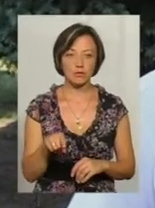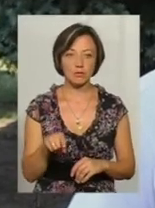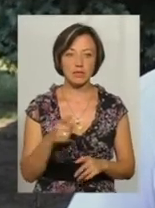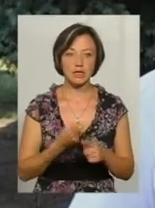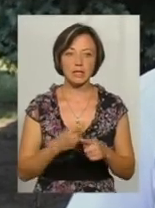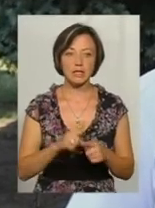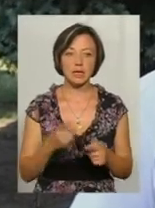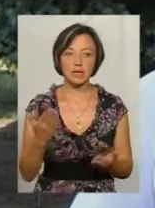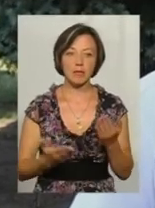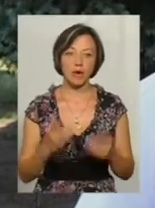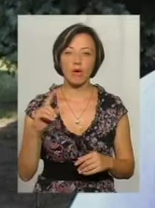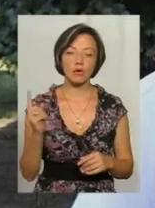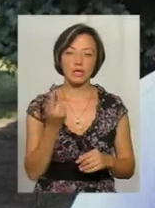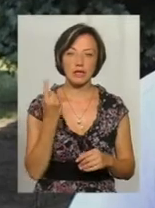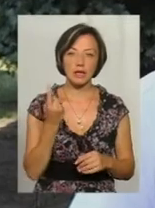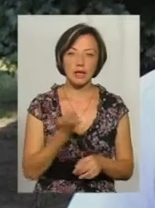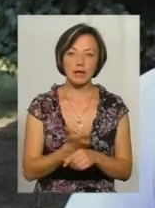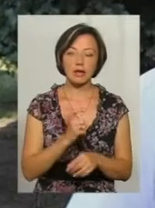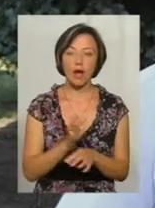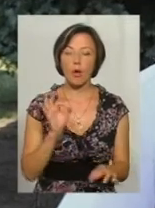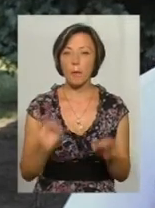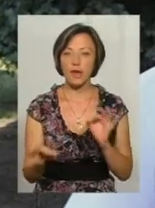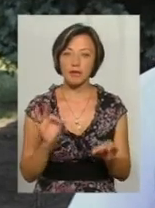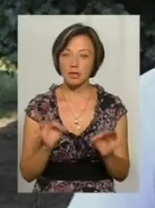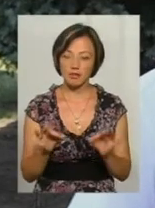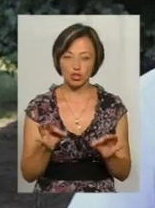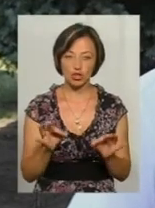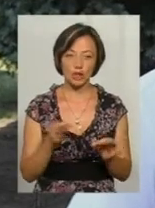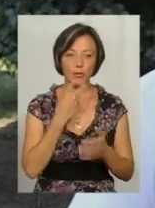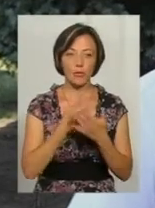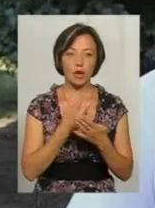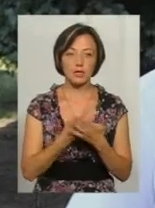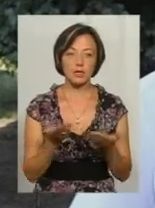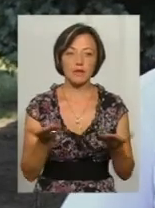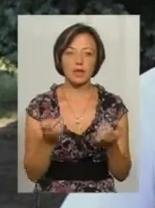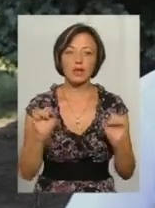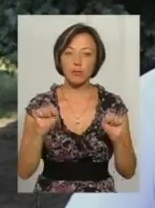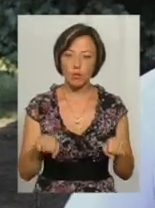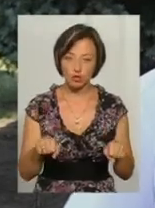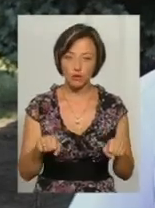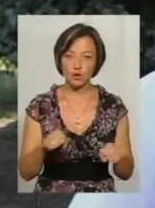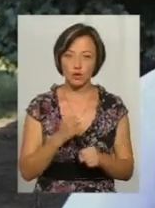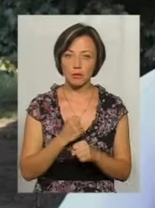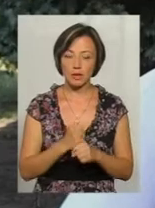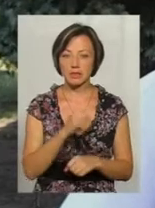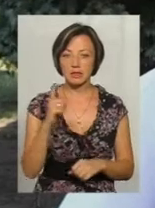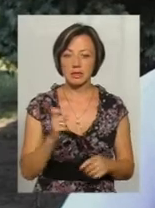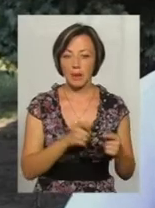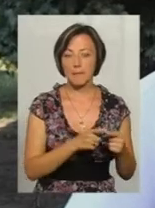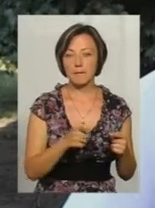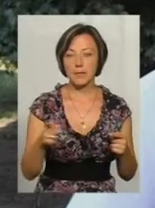це, напевно, один з самих найоб'єктивніших показників, які ми можемо зробити за